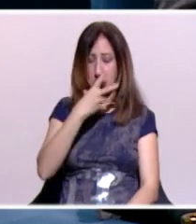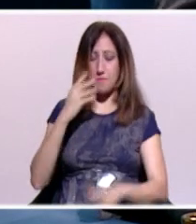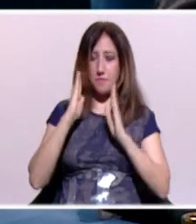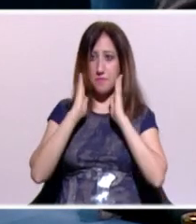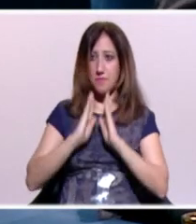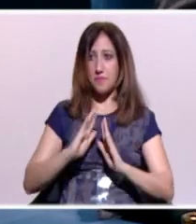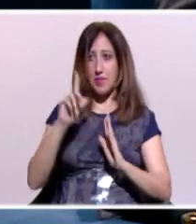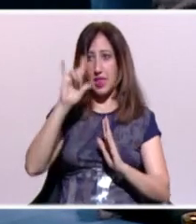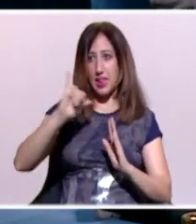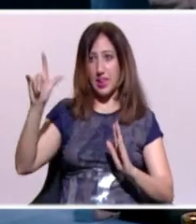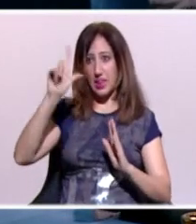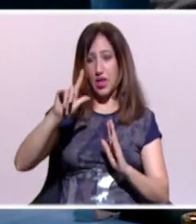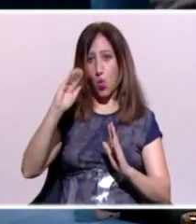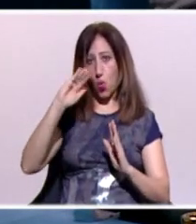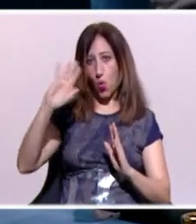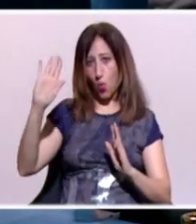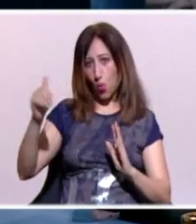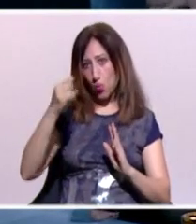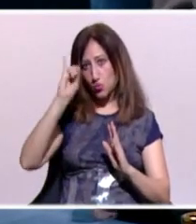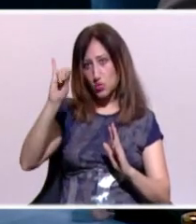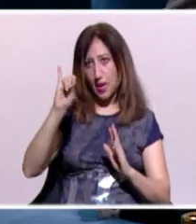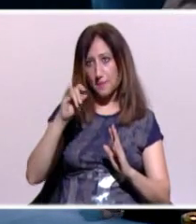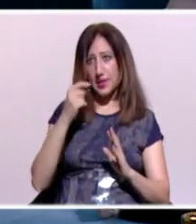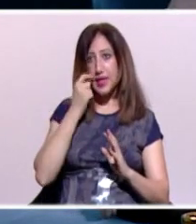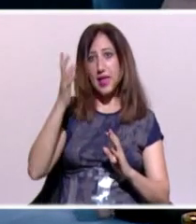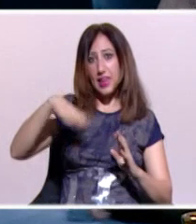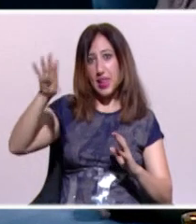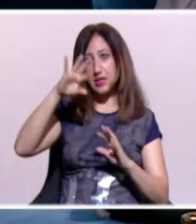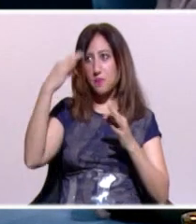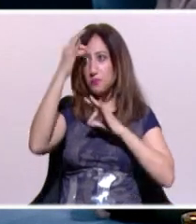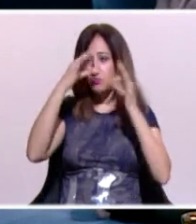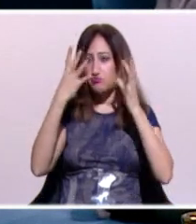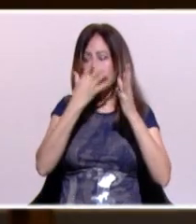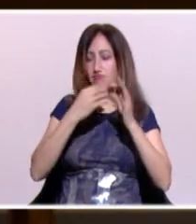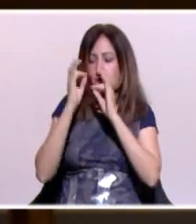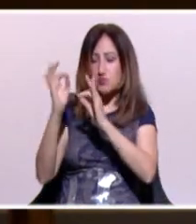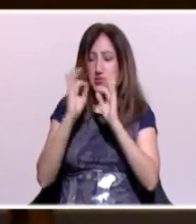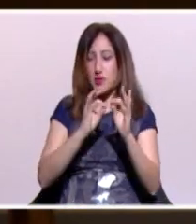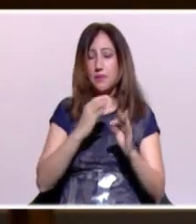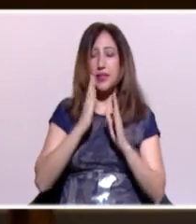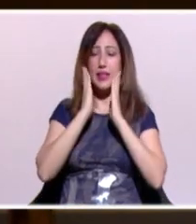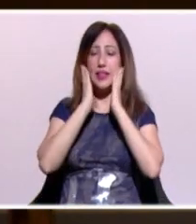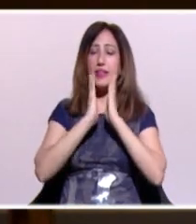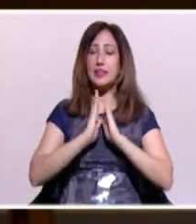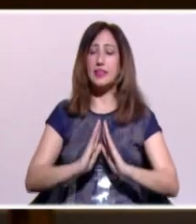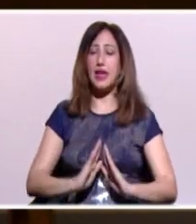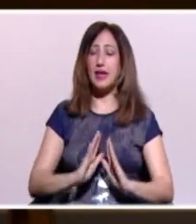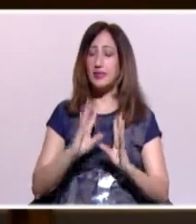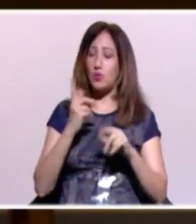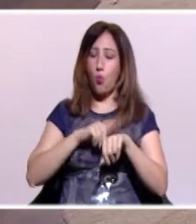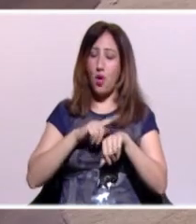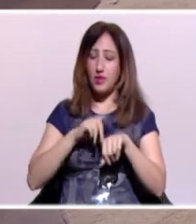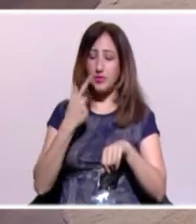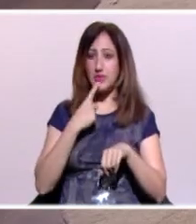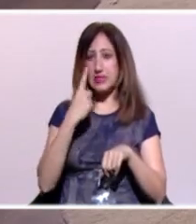ليلى ماجد، الحقيقه حسام، وانا. فناس كتيره جدا عملت الشكل ده. قعدت تربي دهنك قد ايه تقريبا عشان تقدر تطلع بالشكل ده؟